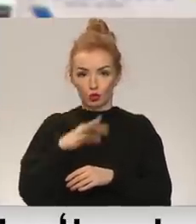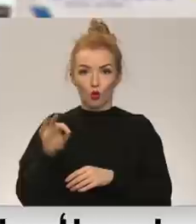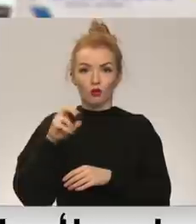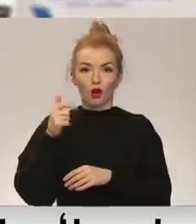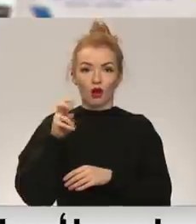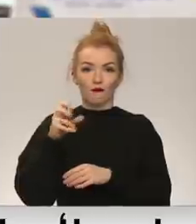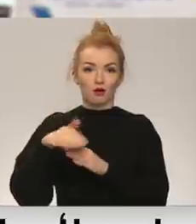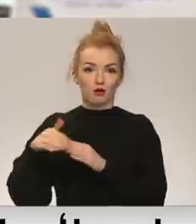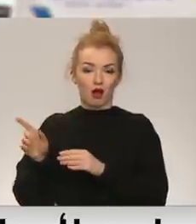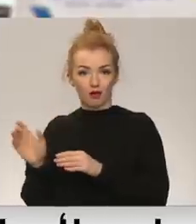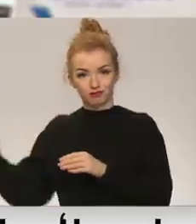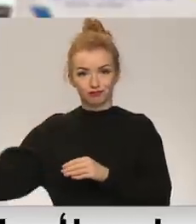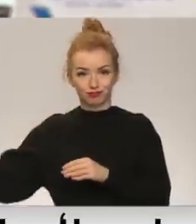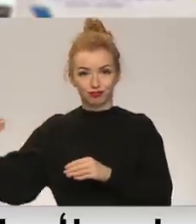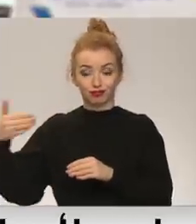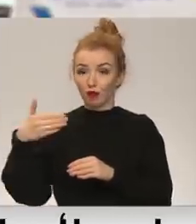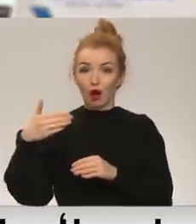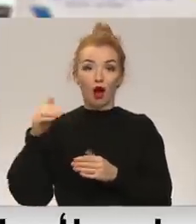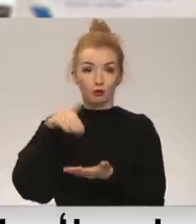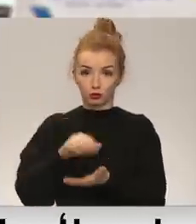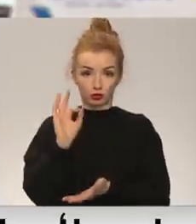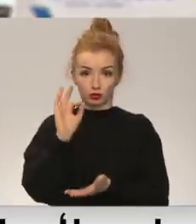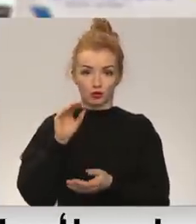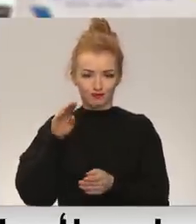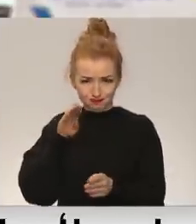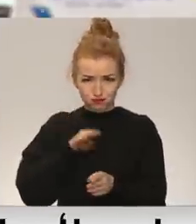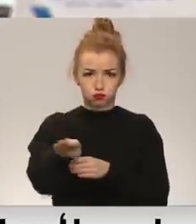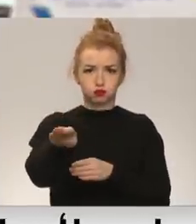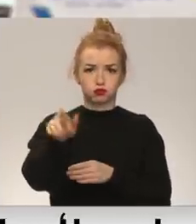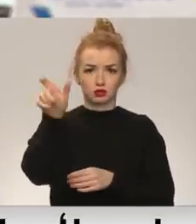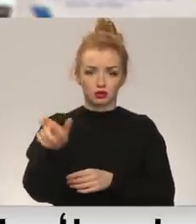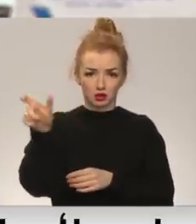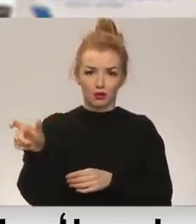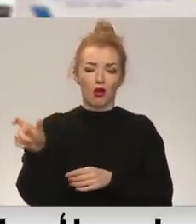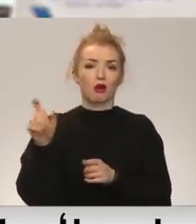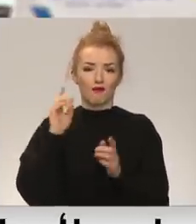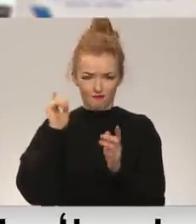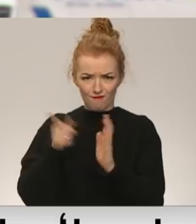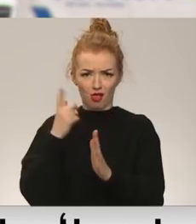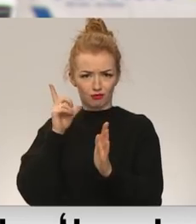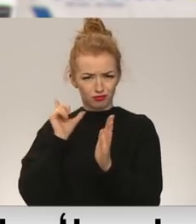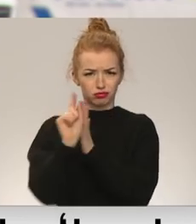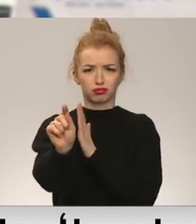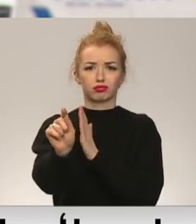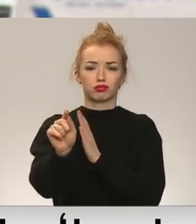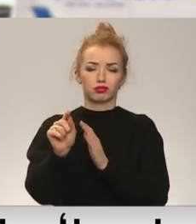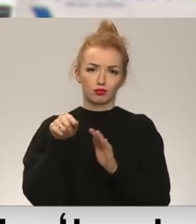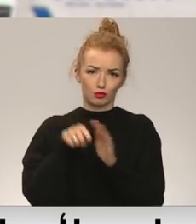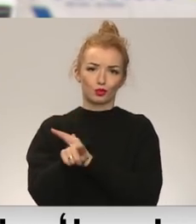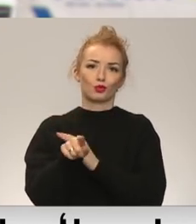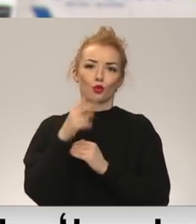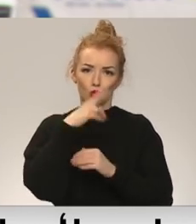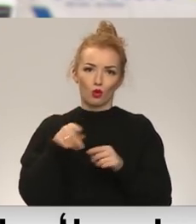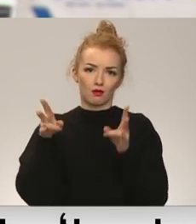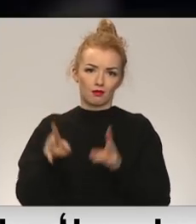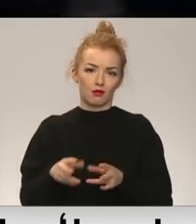Daglavielas neapstājās uzbraucis virsū gājējiem pēc negadījuma, neapstājās, nepalika notikuma vietā un aizbraucis no notikuma